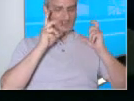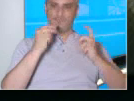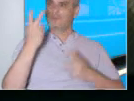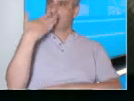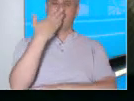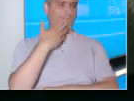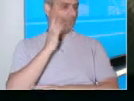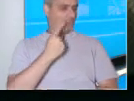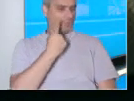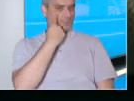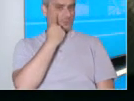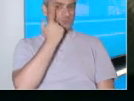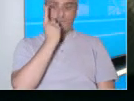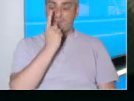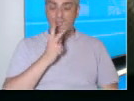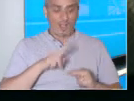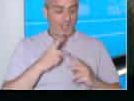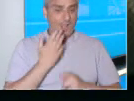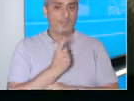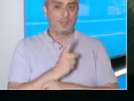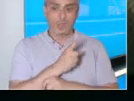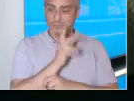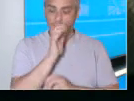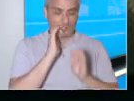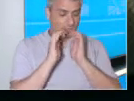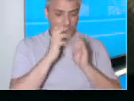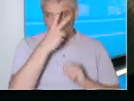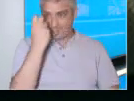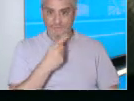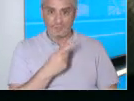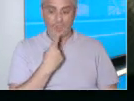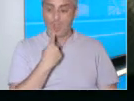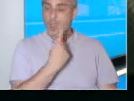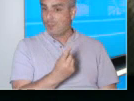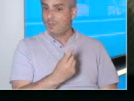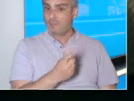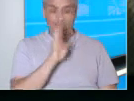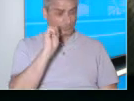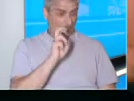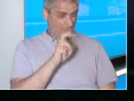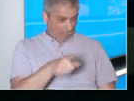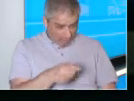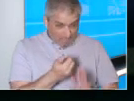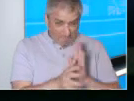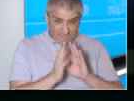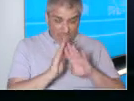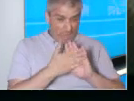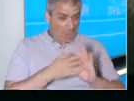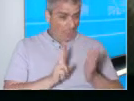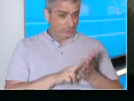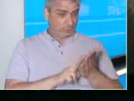הדגל ישראל, זה מאוד מרשים, אבל אחרי כמה דקות שאתה הולך לתקשורת הערבית, ואומרים לך, מנסור עבאס, מה, אתה מוותר על כל